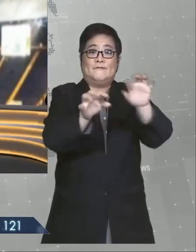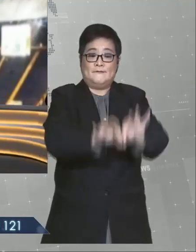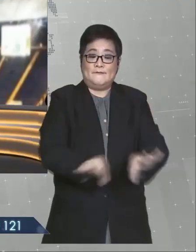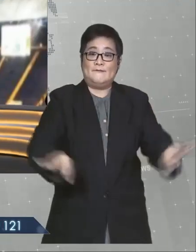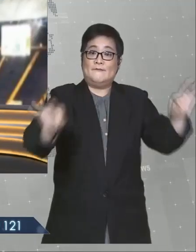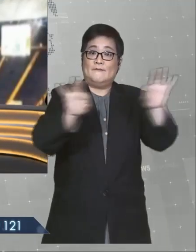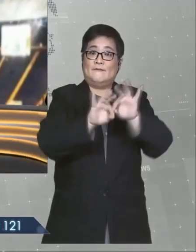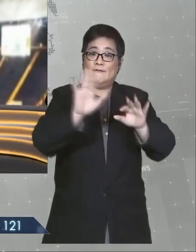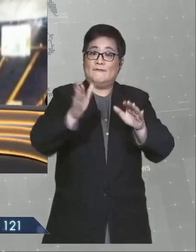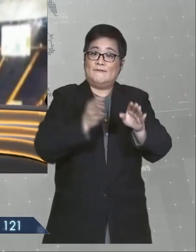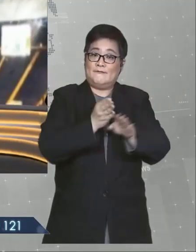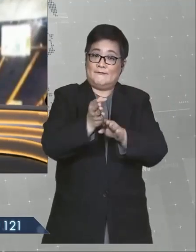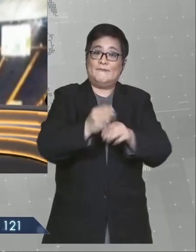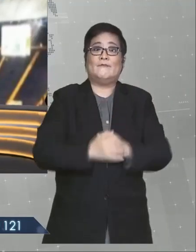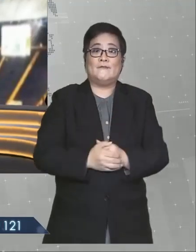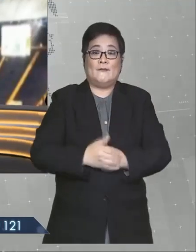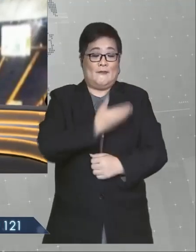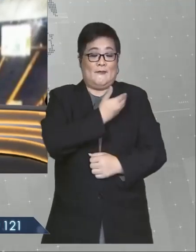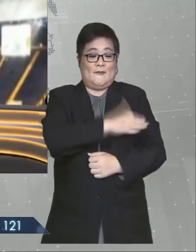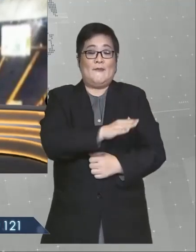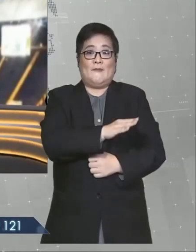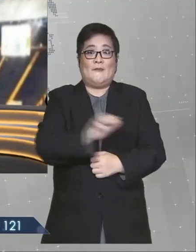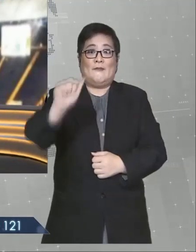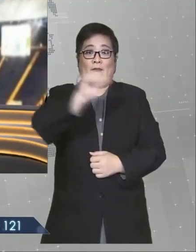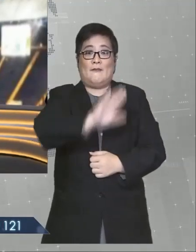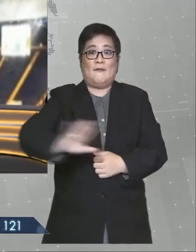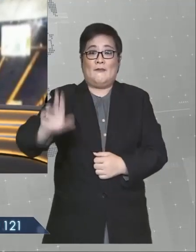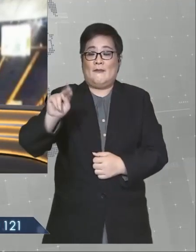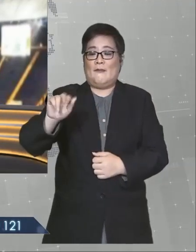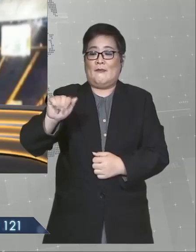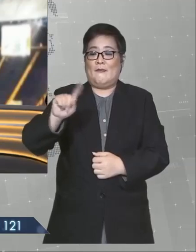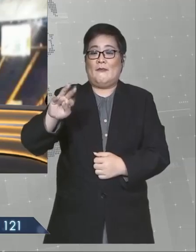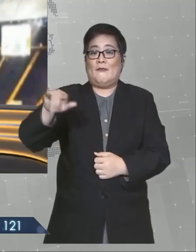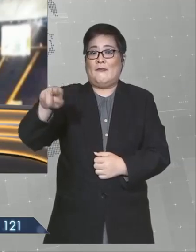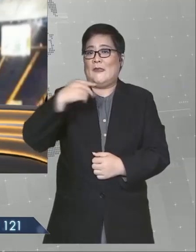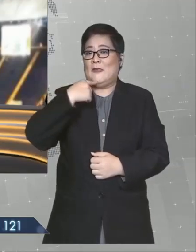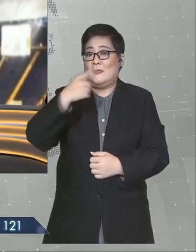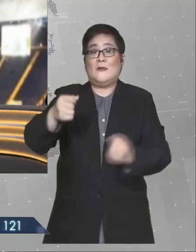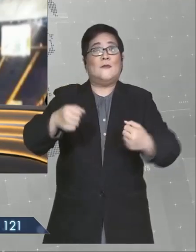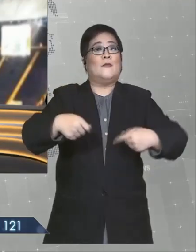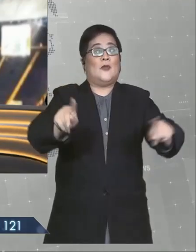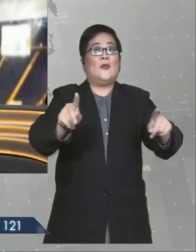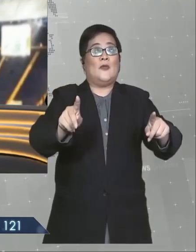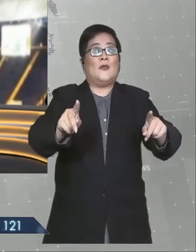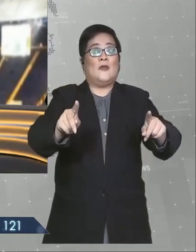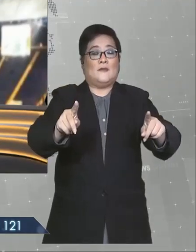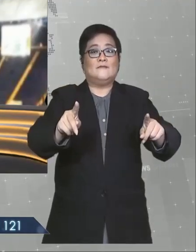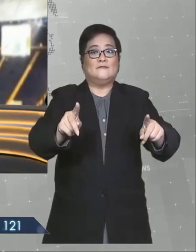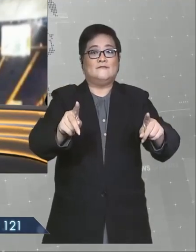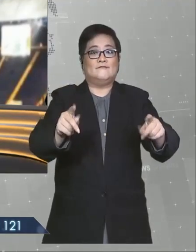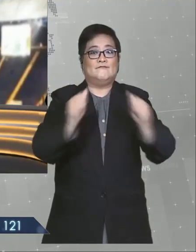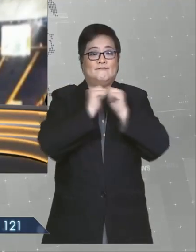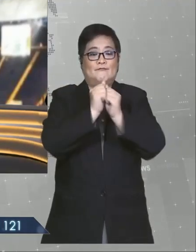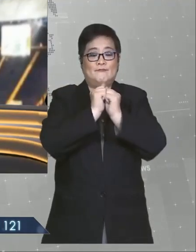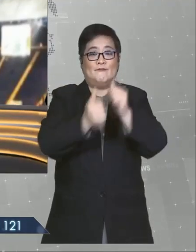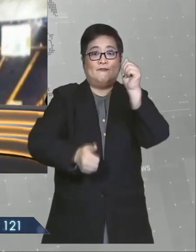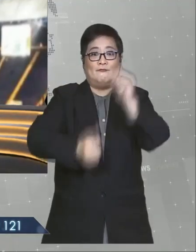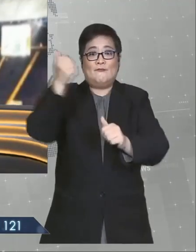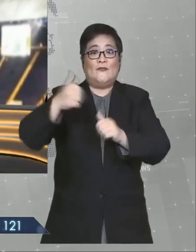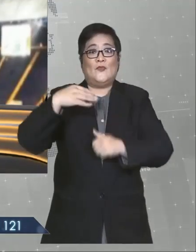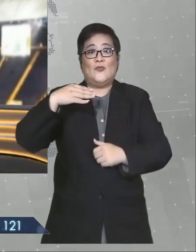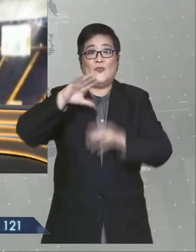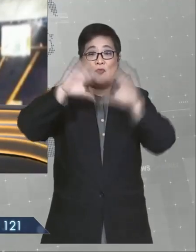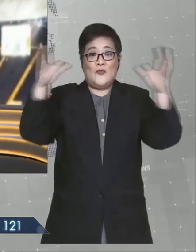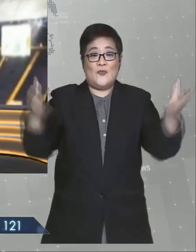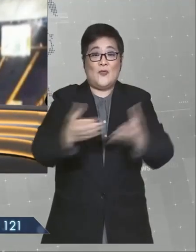penting dalam kariernya. Bekas Raja Pecut Asia Tenggara, Nazmizan Muhammad berkata peluang berkongsi balapan bersama jago dunia pada usia